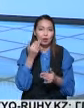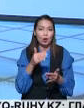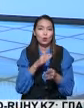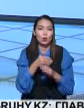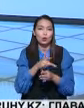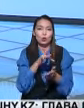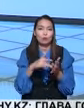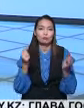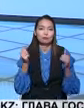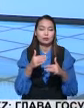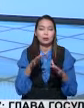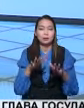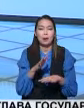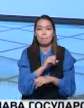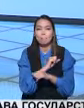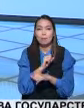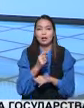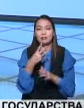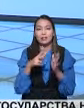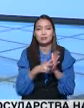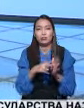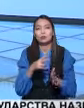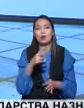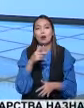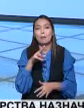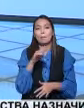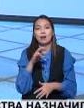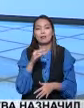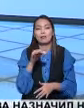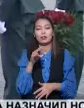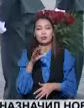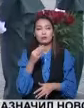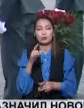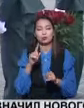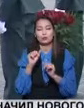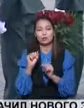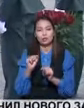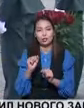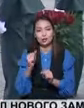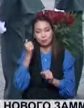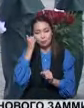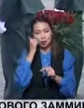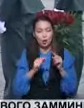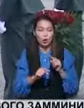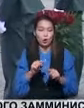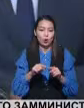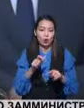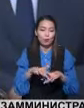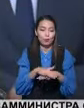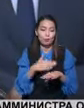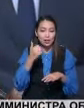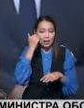28 гвардейцев-панфиловцев, чтобы почтить память защитников Родины. Участники международной акции почтили память